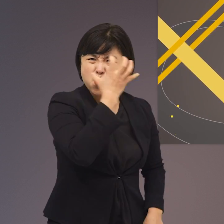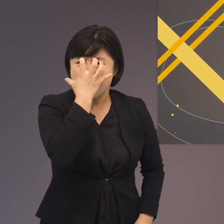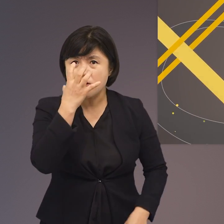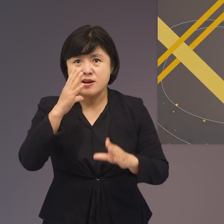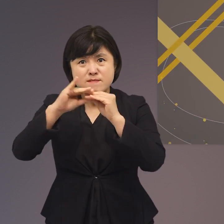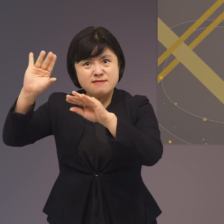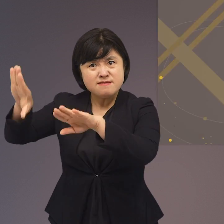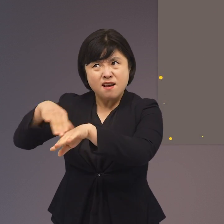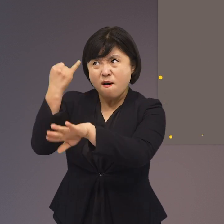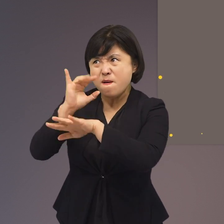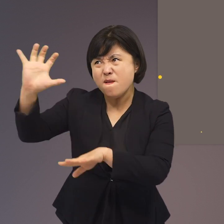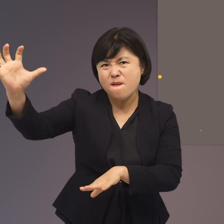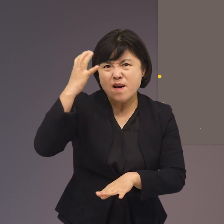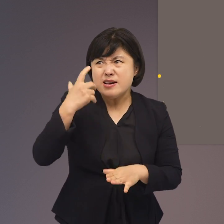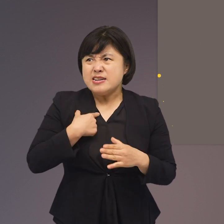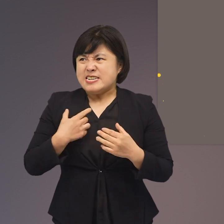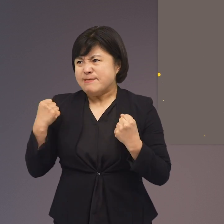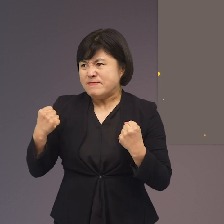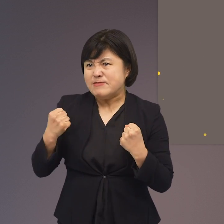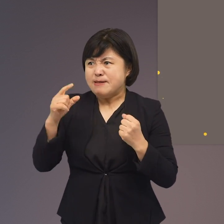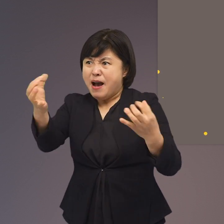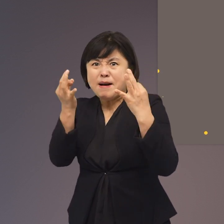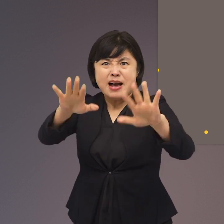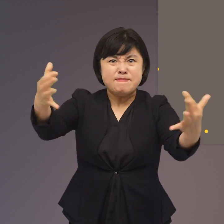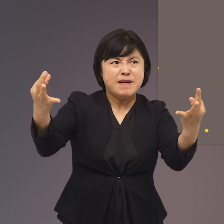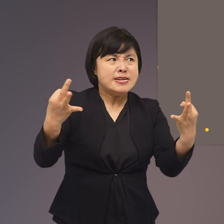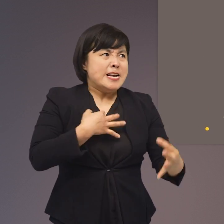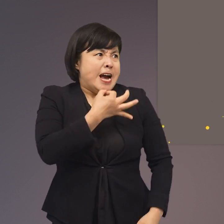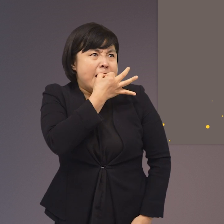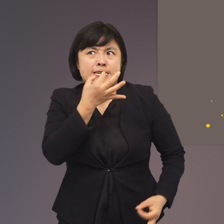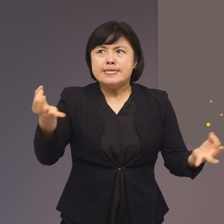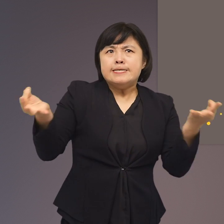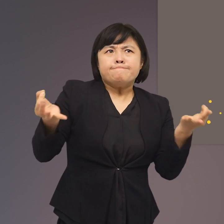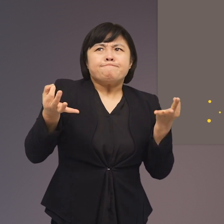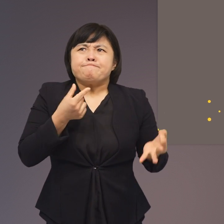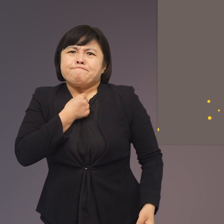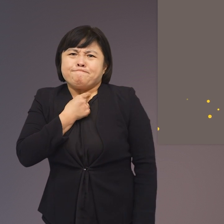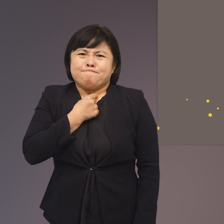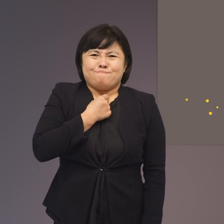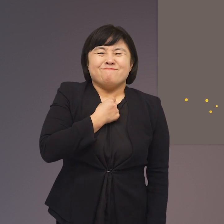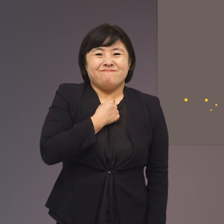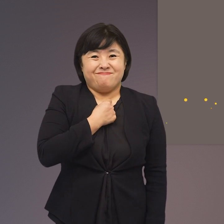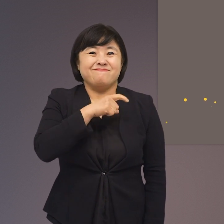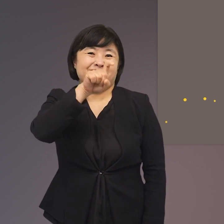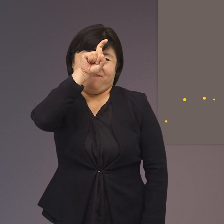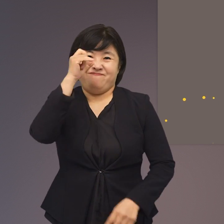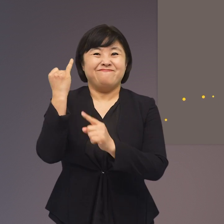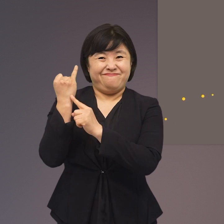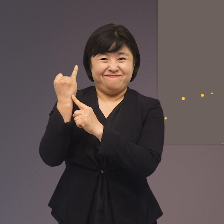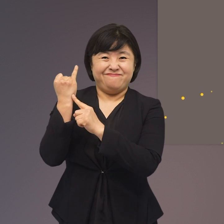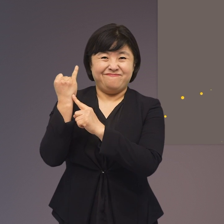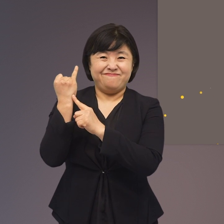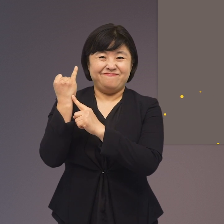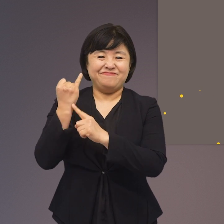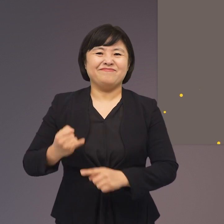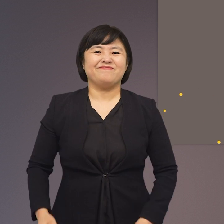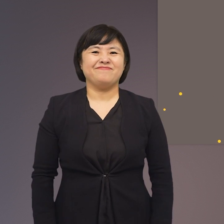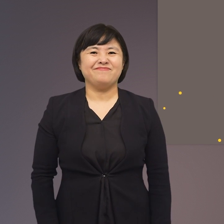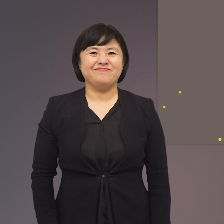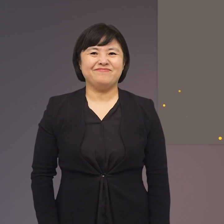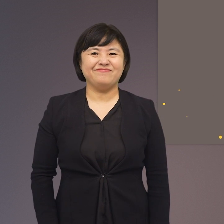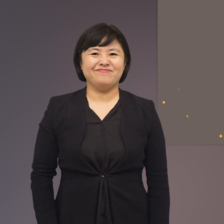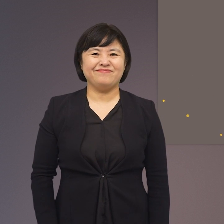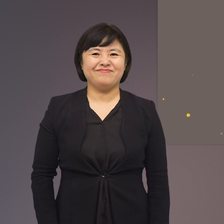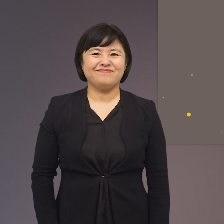하듯이 클레오파트라 2세도 이시스의 힘을 빌려서 자기를 더 크고 강한 존재로